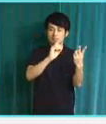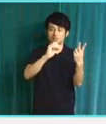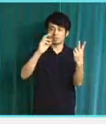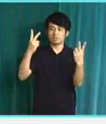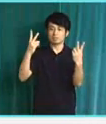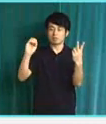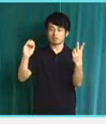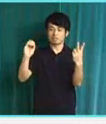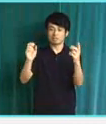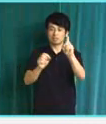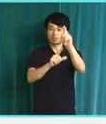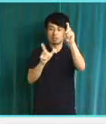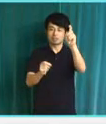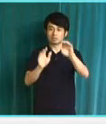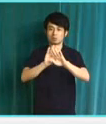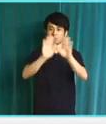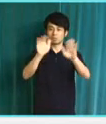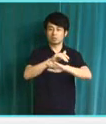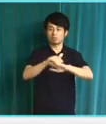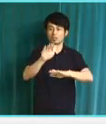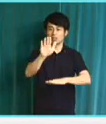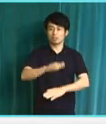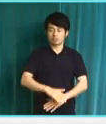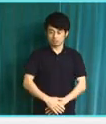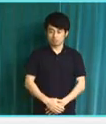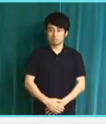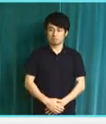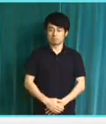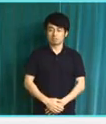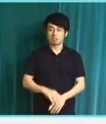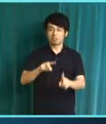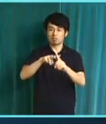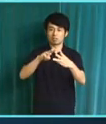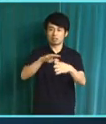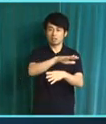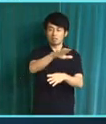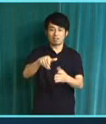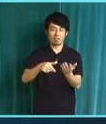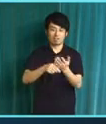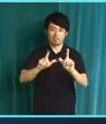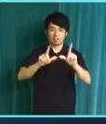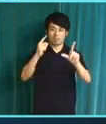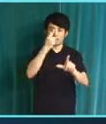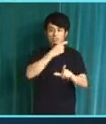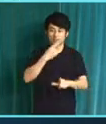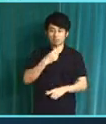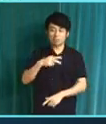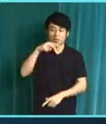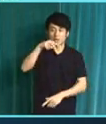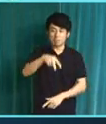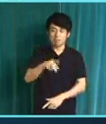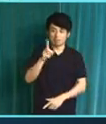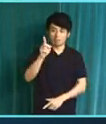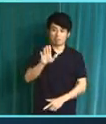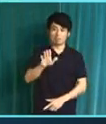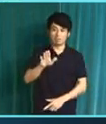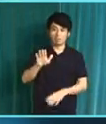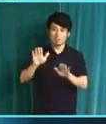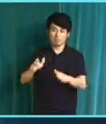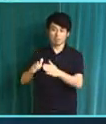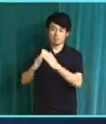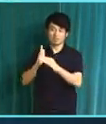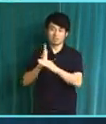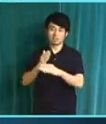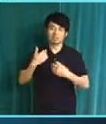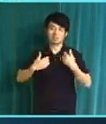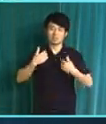月よりオープン予定となっております。 はい、でも本当に小田原駅東口降りてすぐの場所で、はい、まさに今建設中で非常に